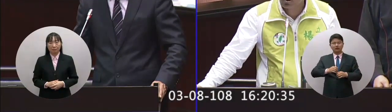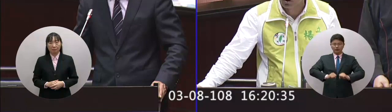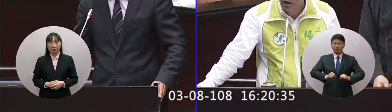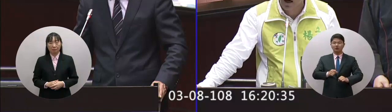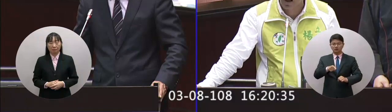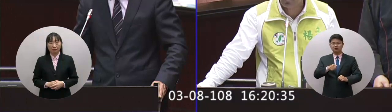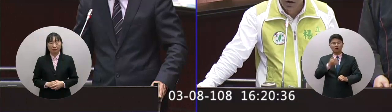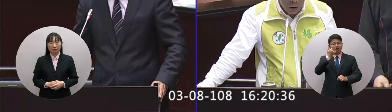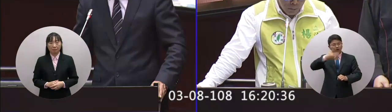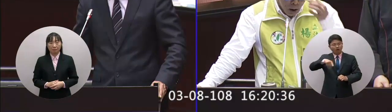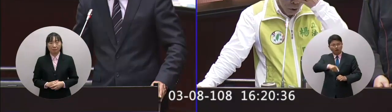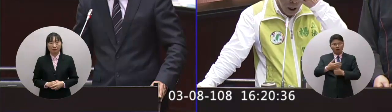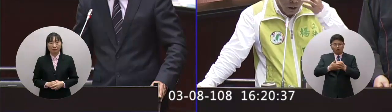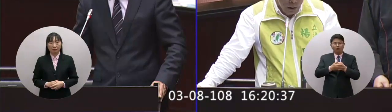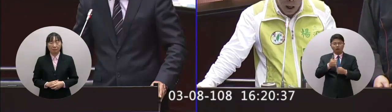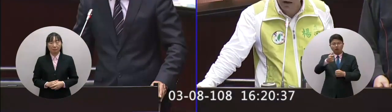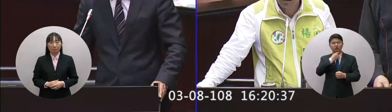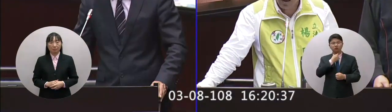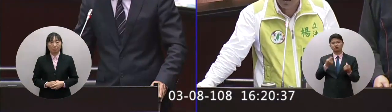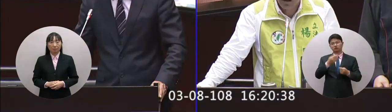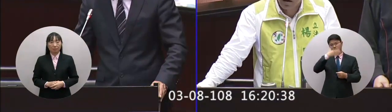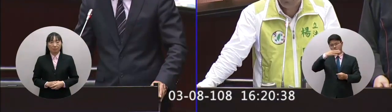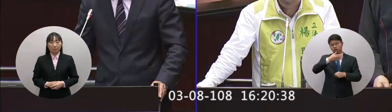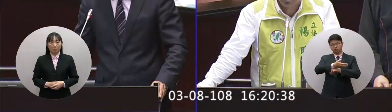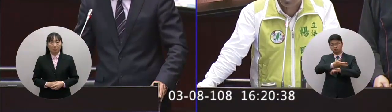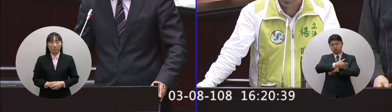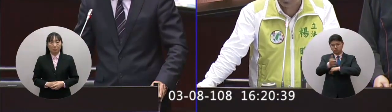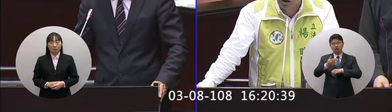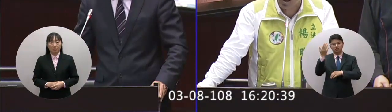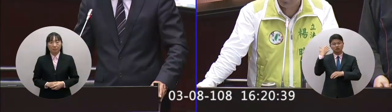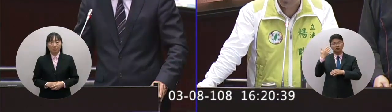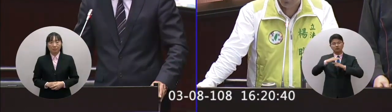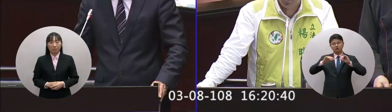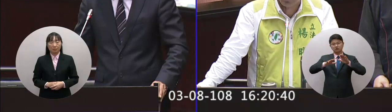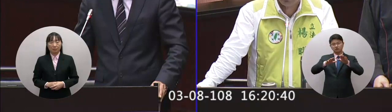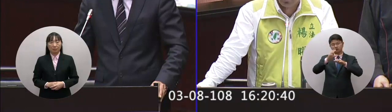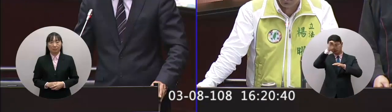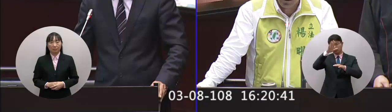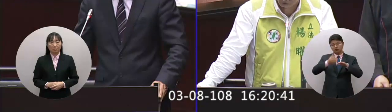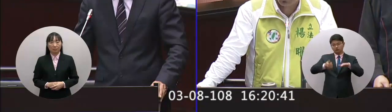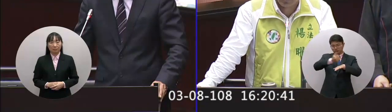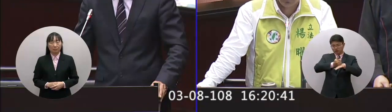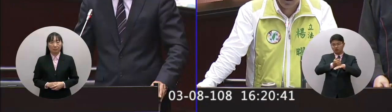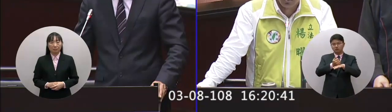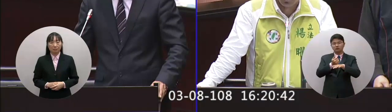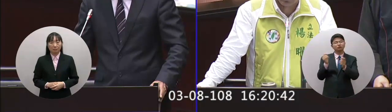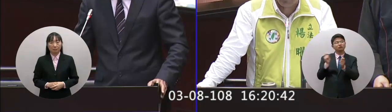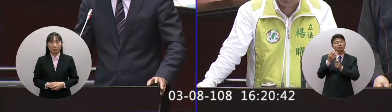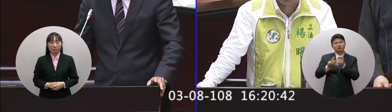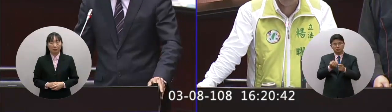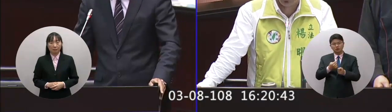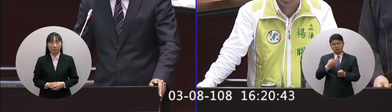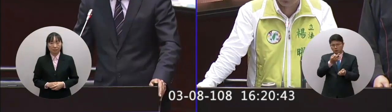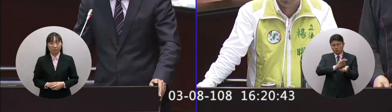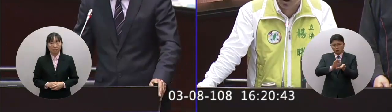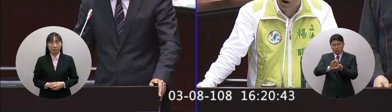的富裕做得非常好。像澎湖县大概在民进党执政这几年，我们有挹注了很多的经